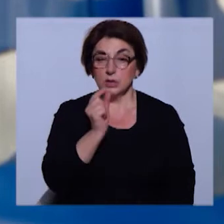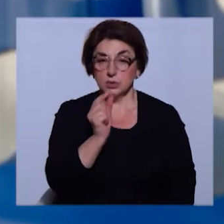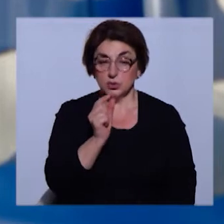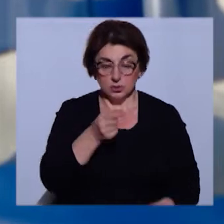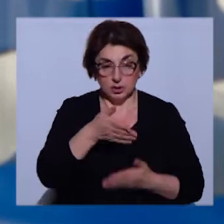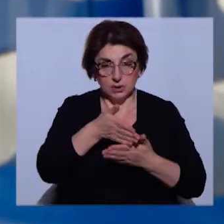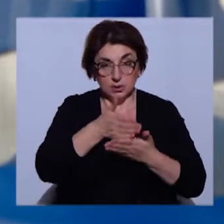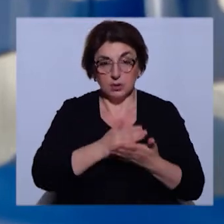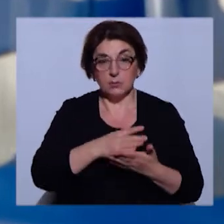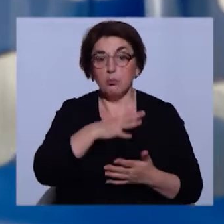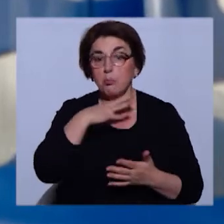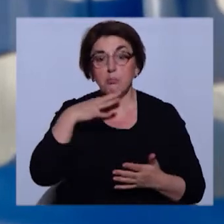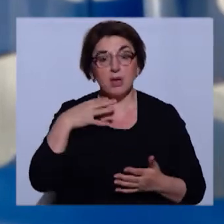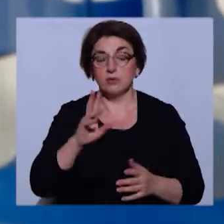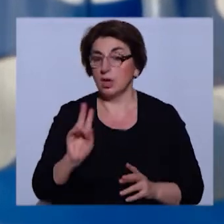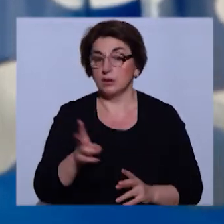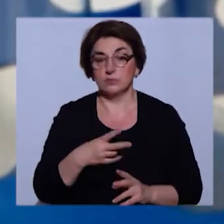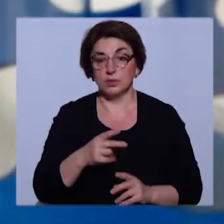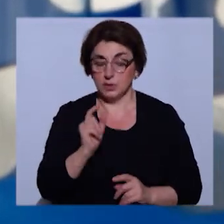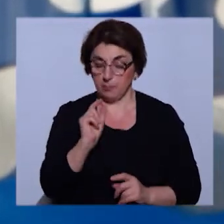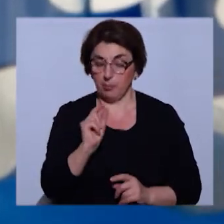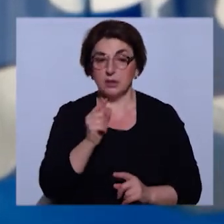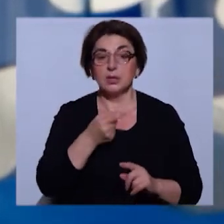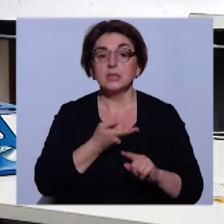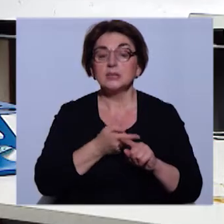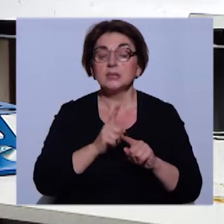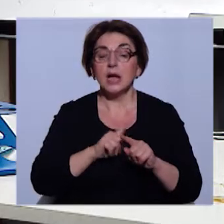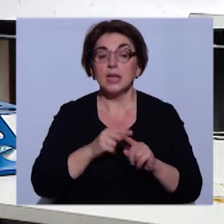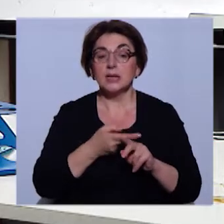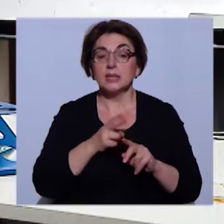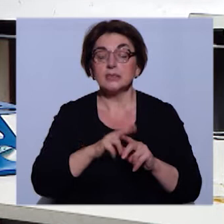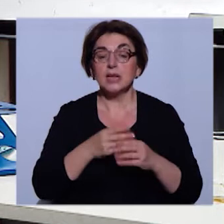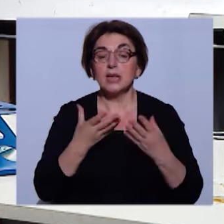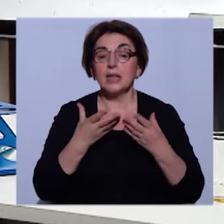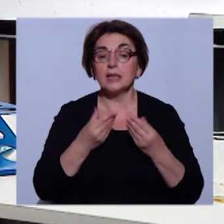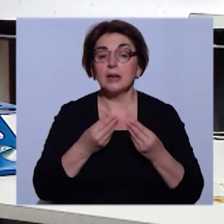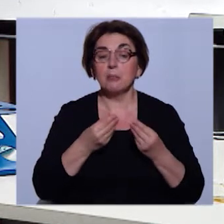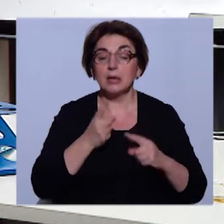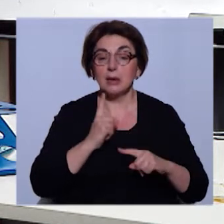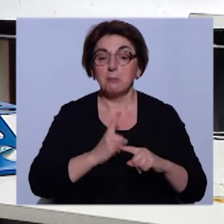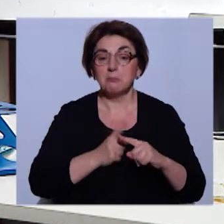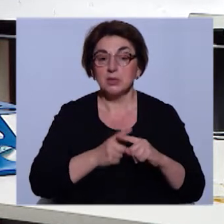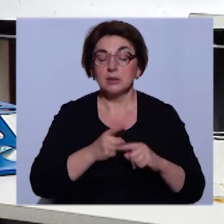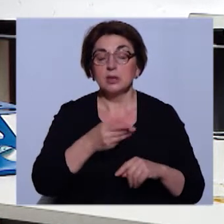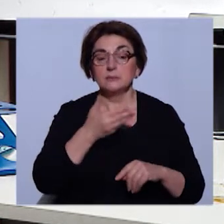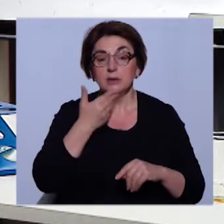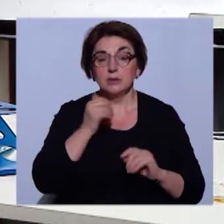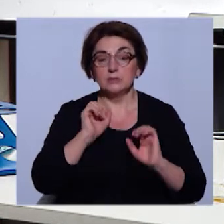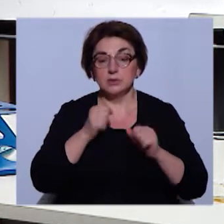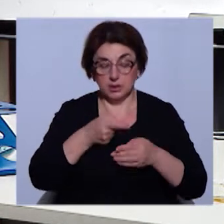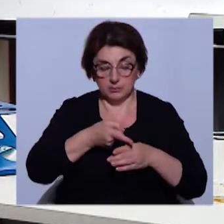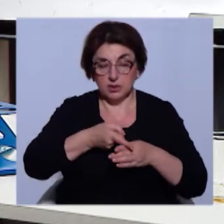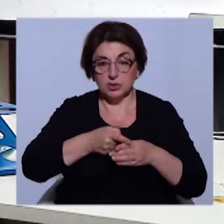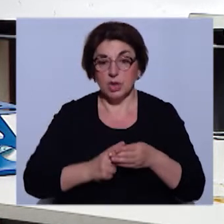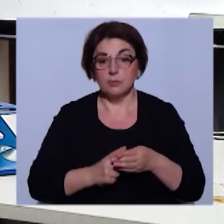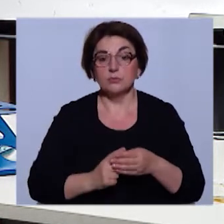ჩამოვჭრათ, იმიტომ რომ ნატრიუმი არის ძალიან რბილი მეტალი და მისი ჩამოჭრა მარტივად შესაძლებელია.